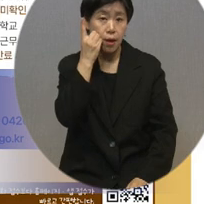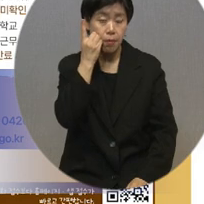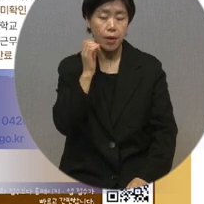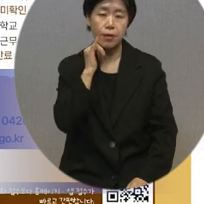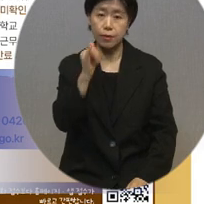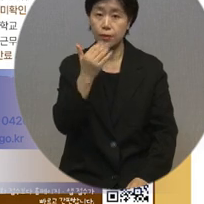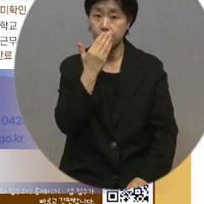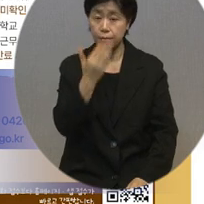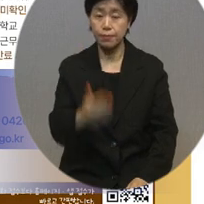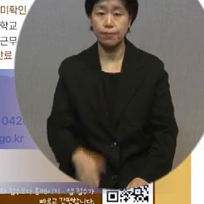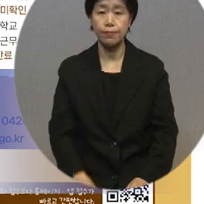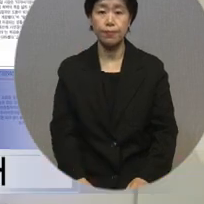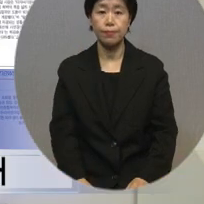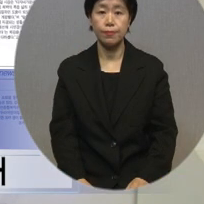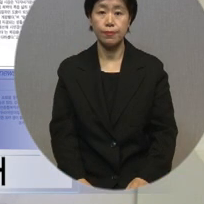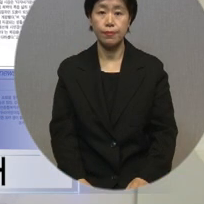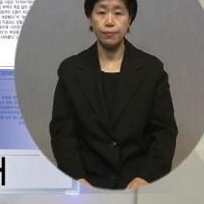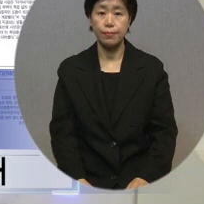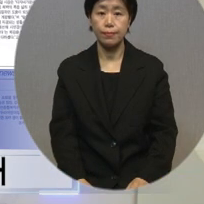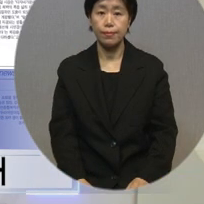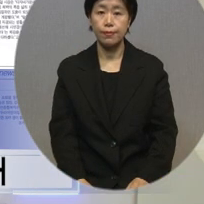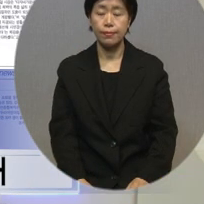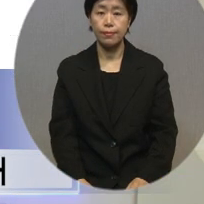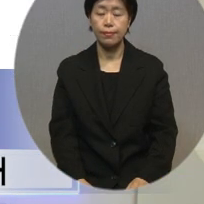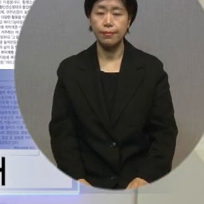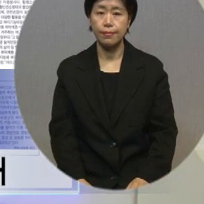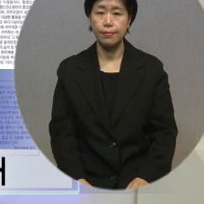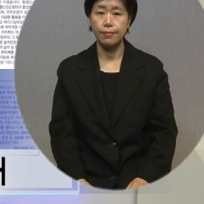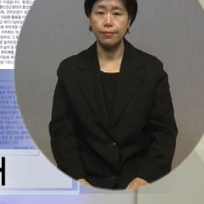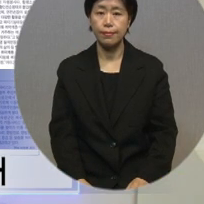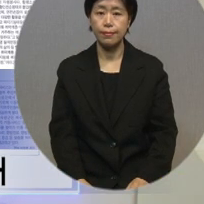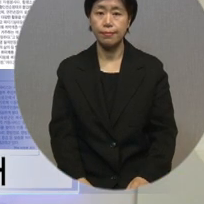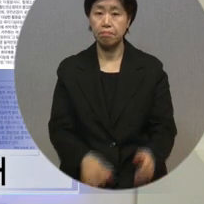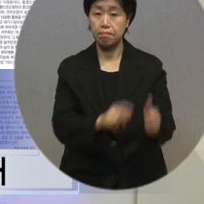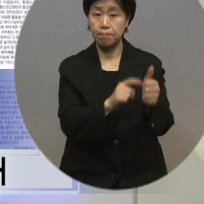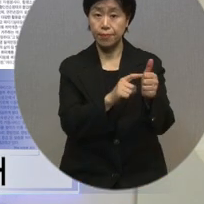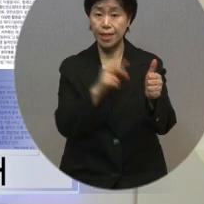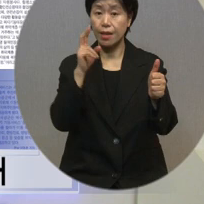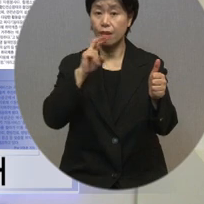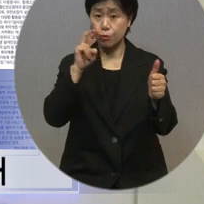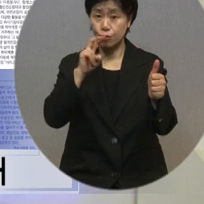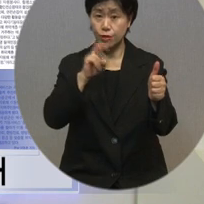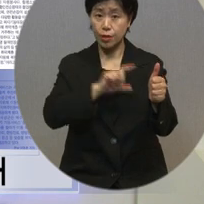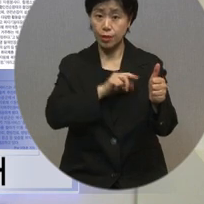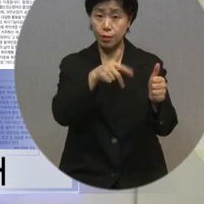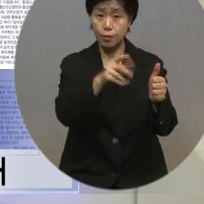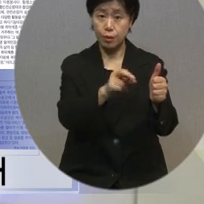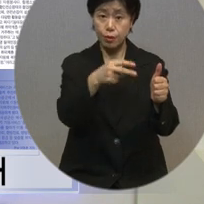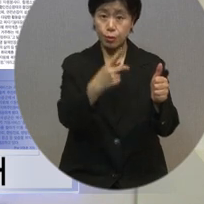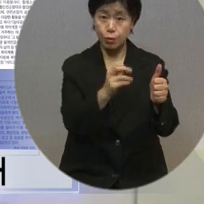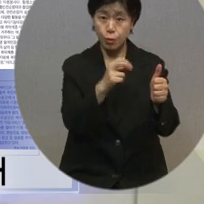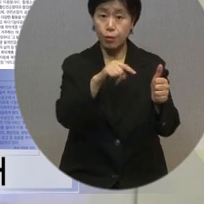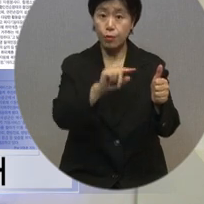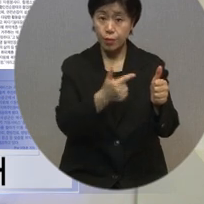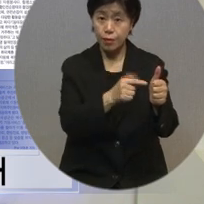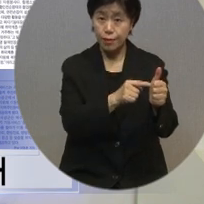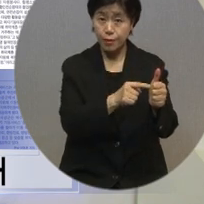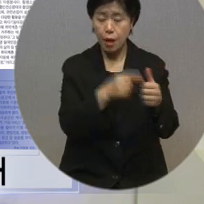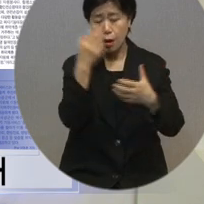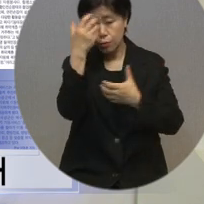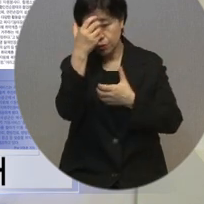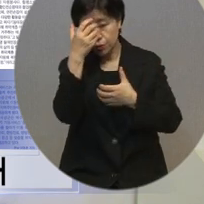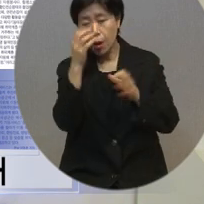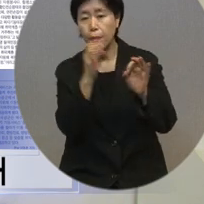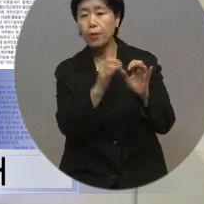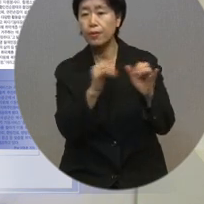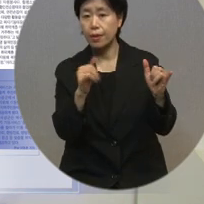수 있습니다 다음은 면입니다 가수 정동원 씨의 팬클럽 회원들이